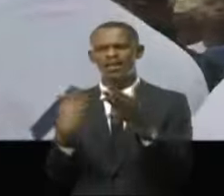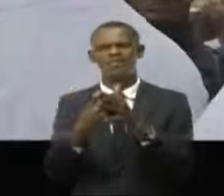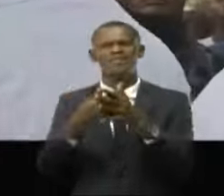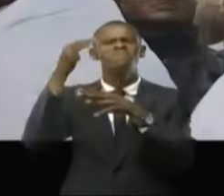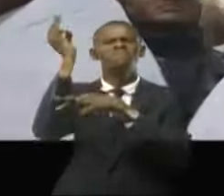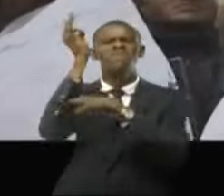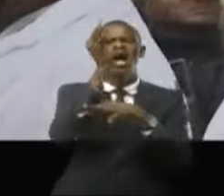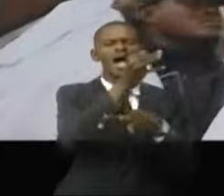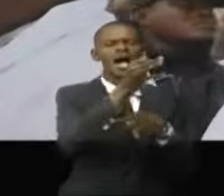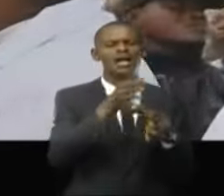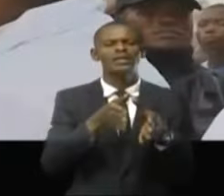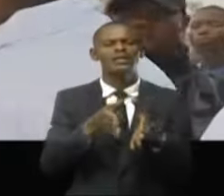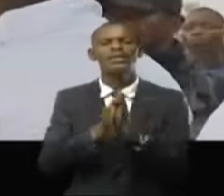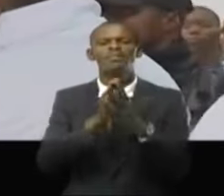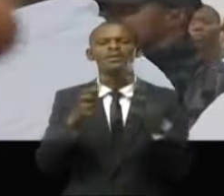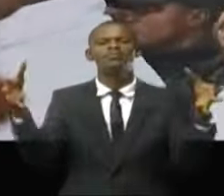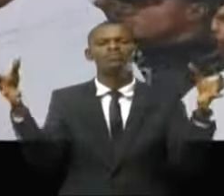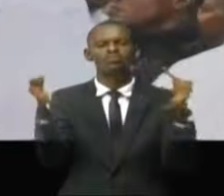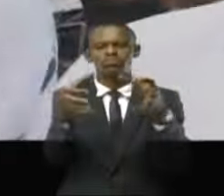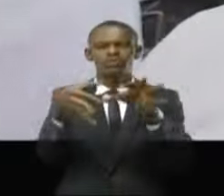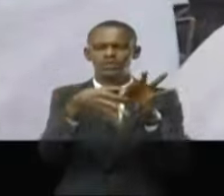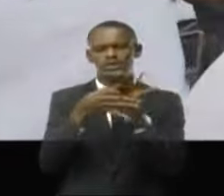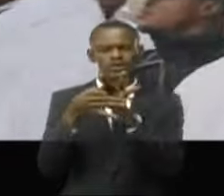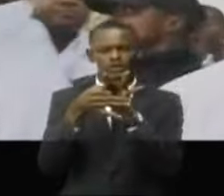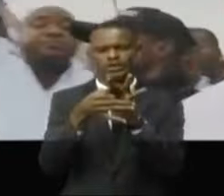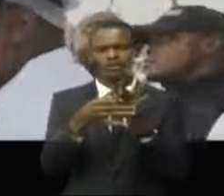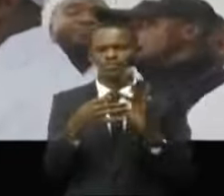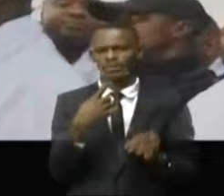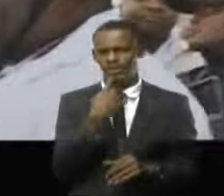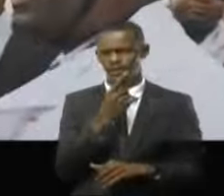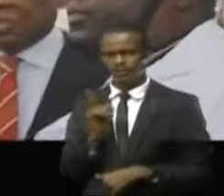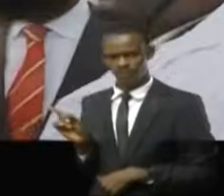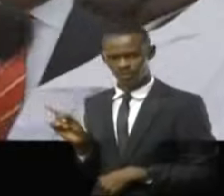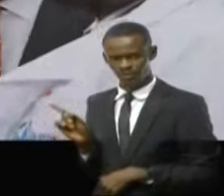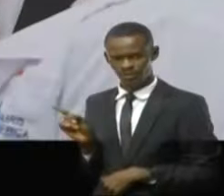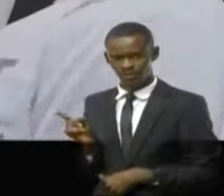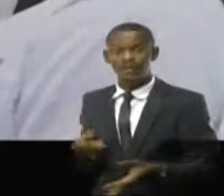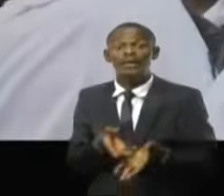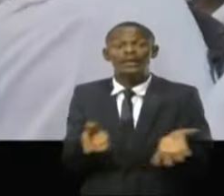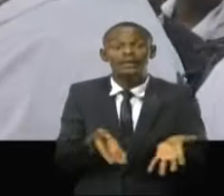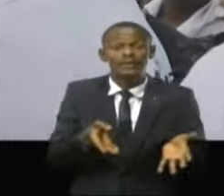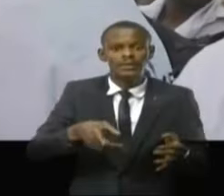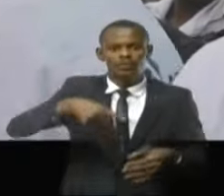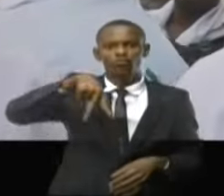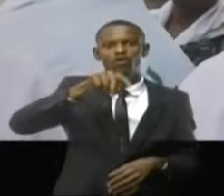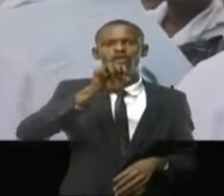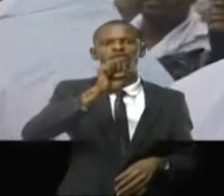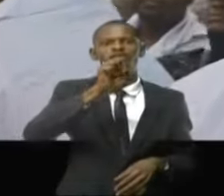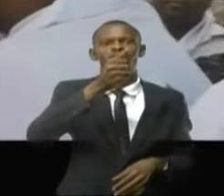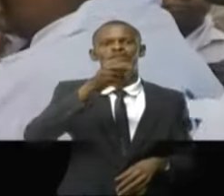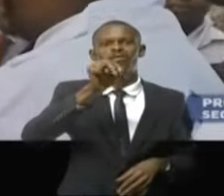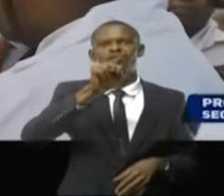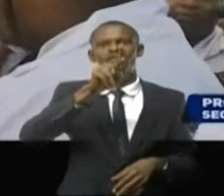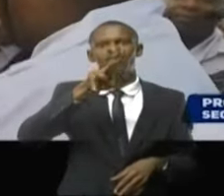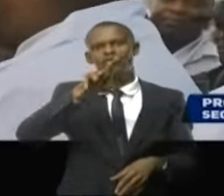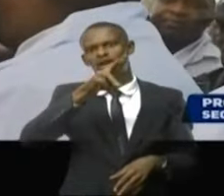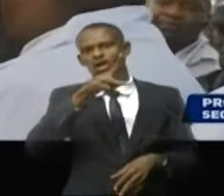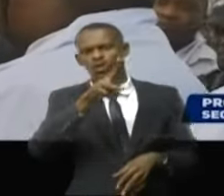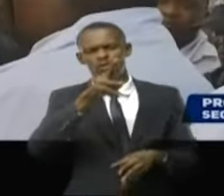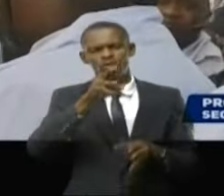le symbole même du nationalisme et de l'union sacrée que nous célébrons. Et j'ai tenu donc